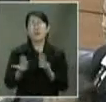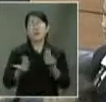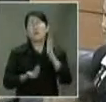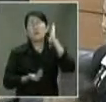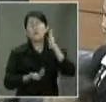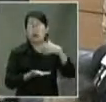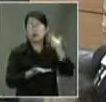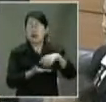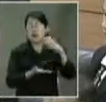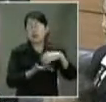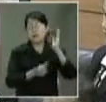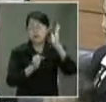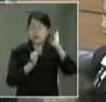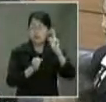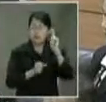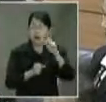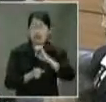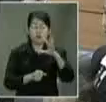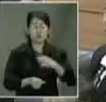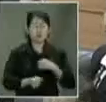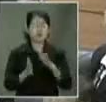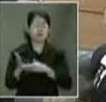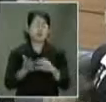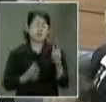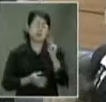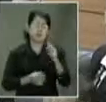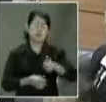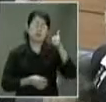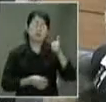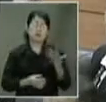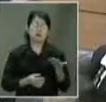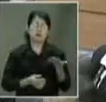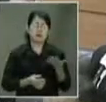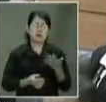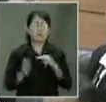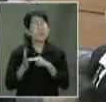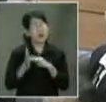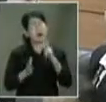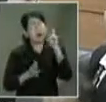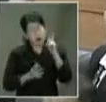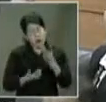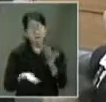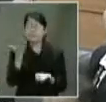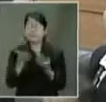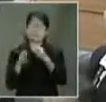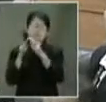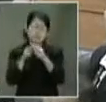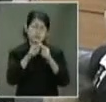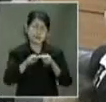ายก็ออกมาปฏิเสธกันแต่ข่าวก็คือข่าวเห็นไหมฮะข่าวแบ